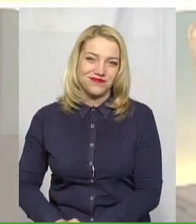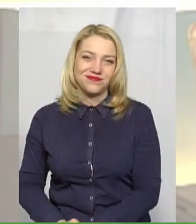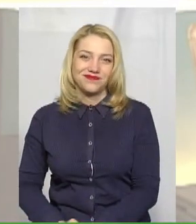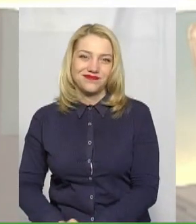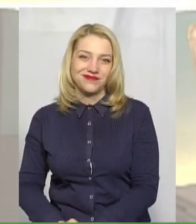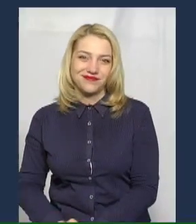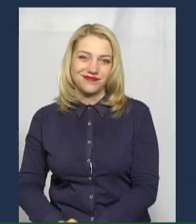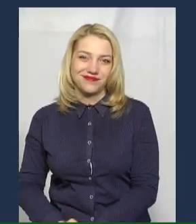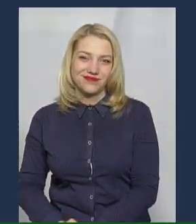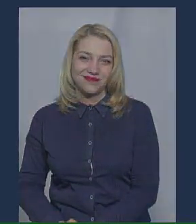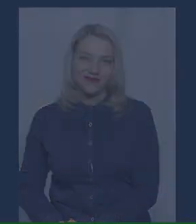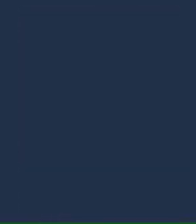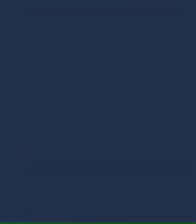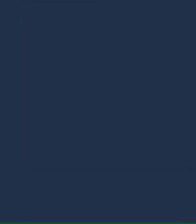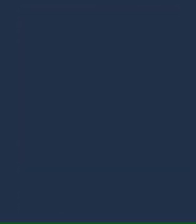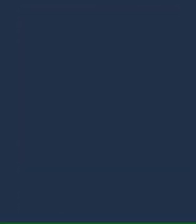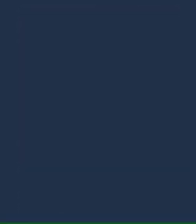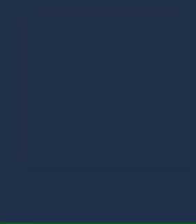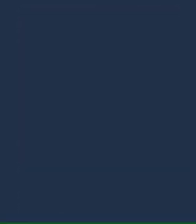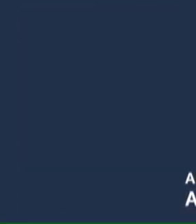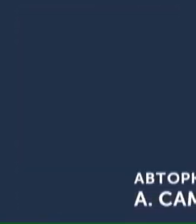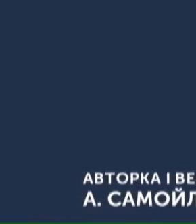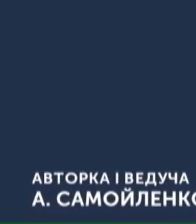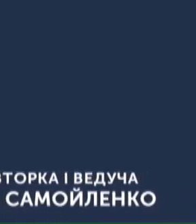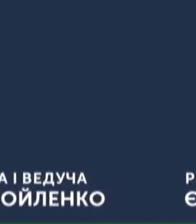Дякую. Дякую.